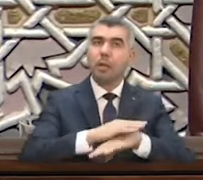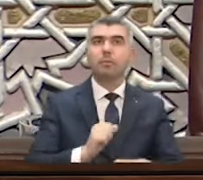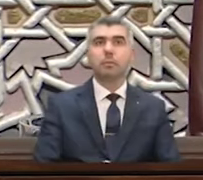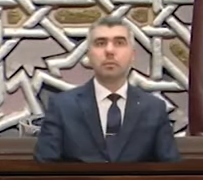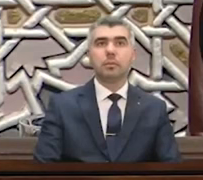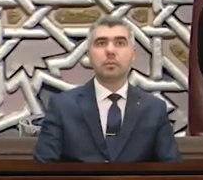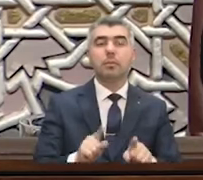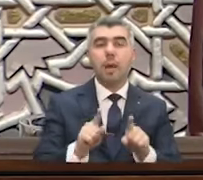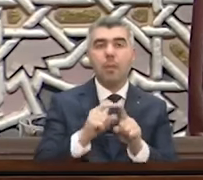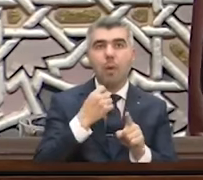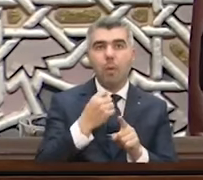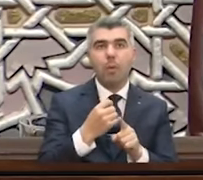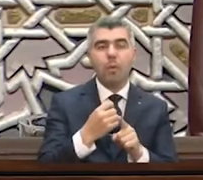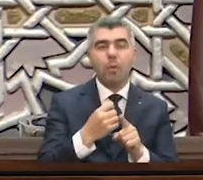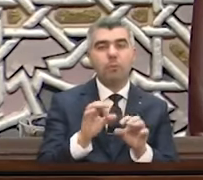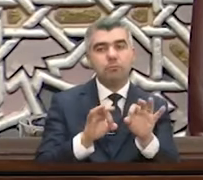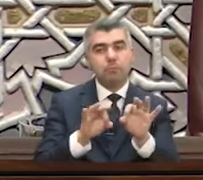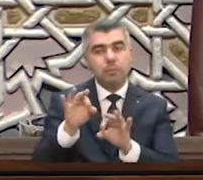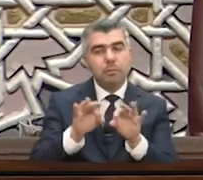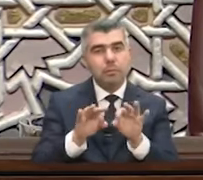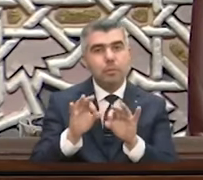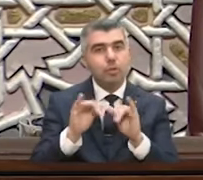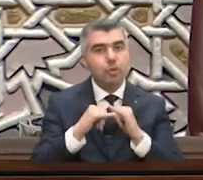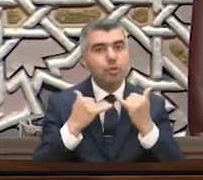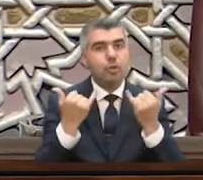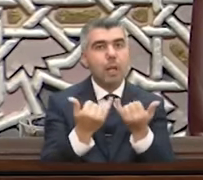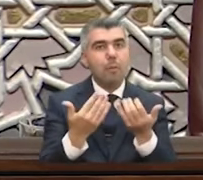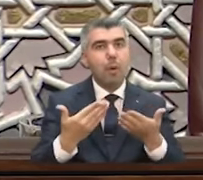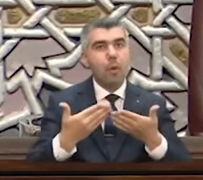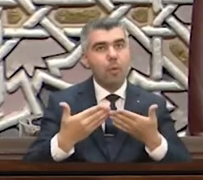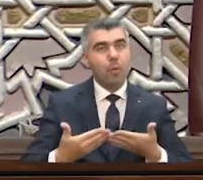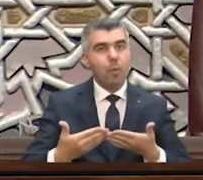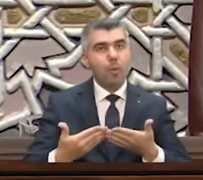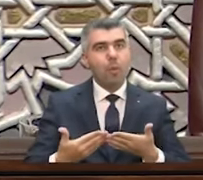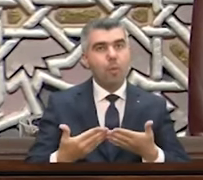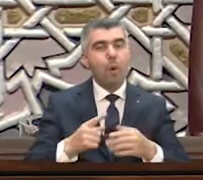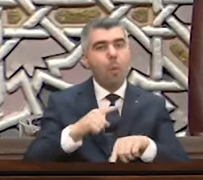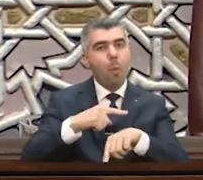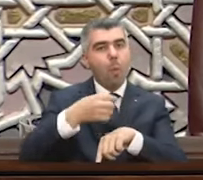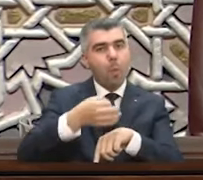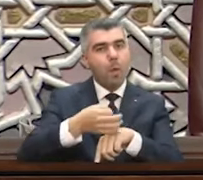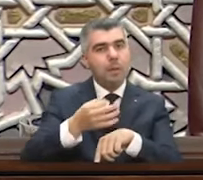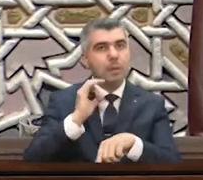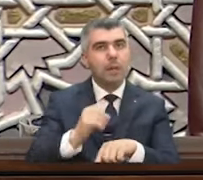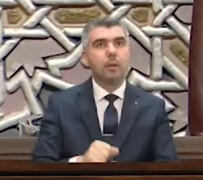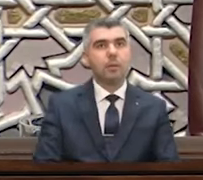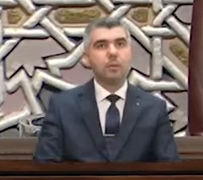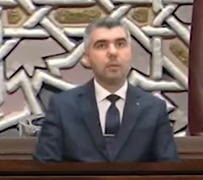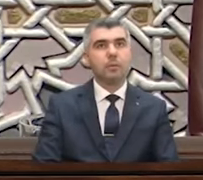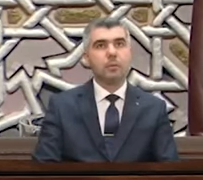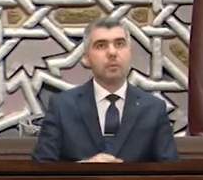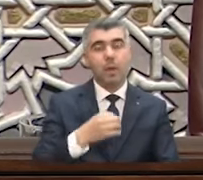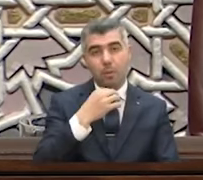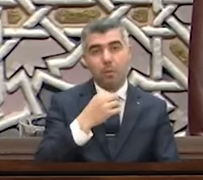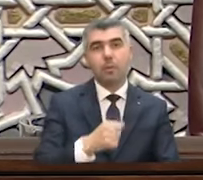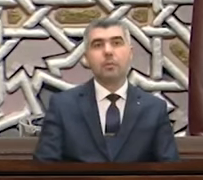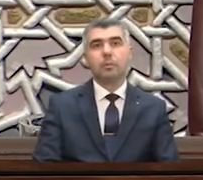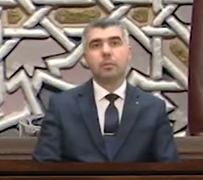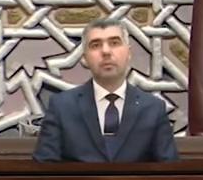تكون مرتبطة بشي حاجة ديال التسيير، تكون في الوقت معروفة شنو هي. كنظن